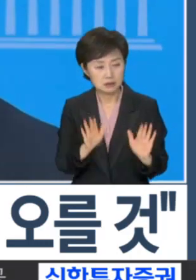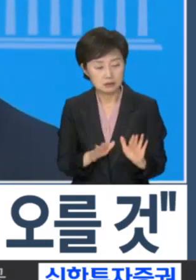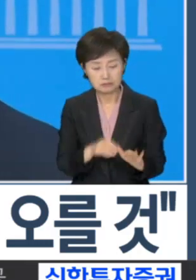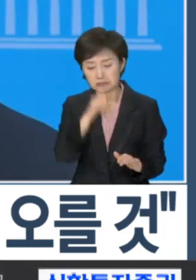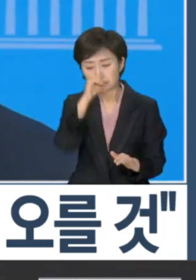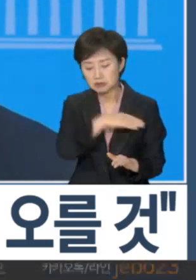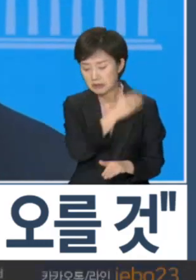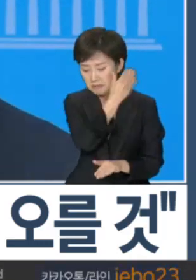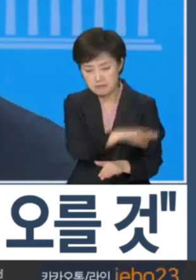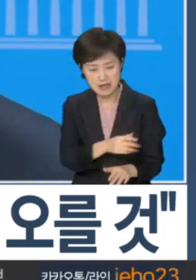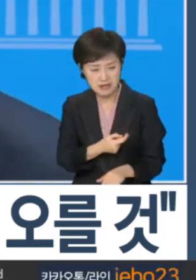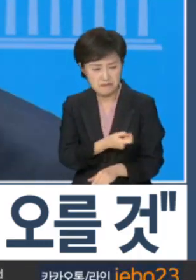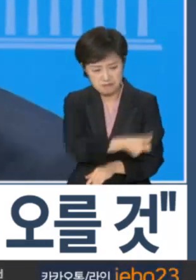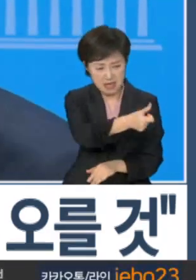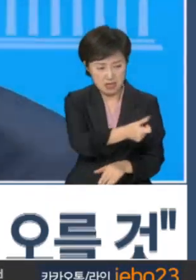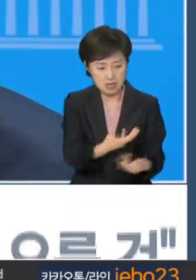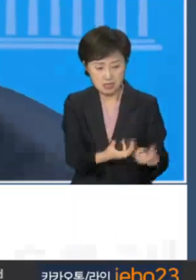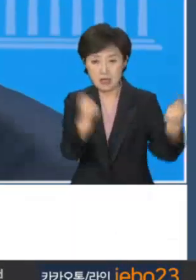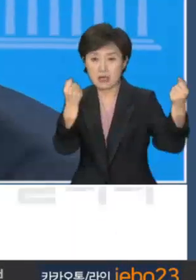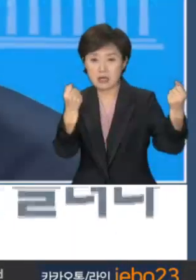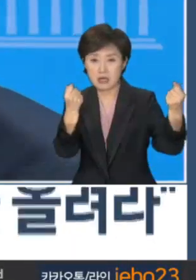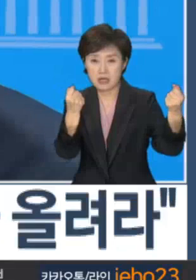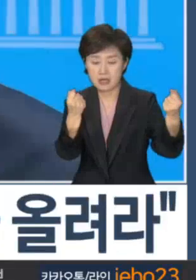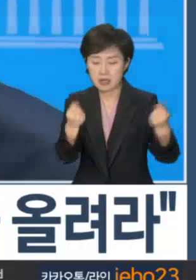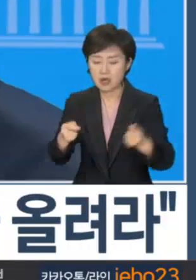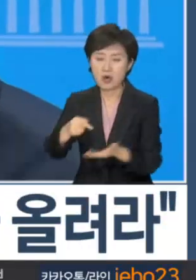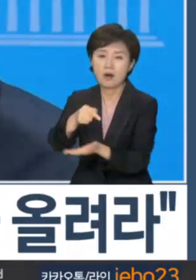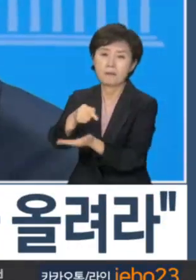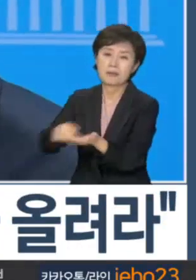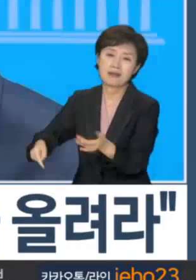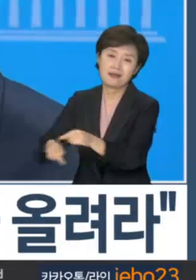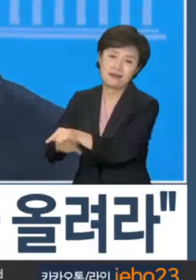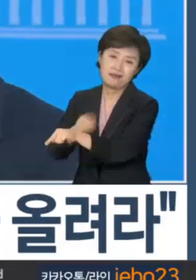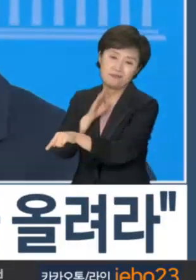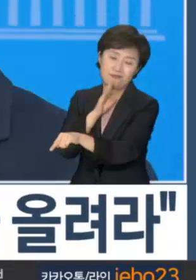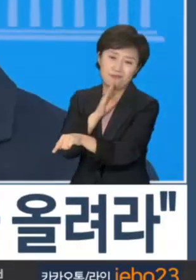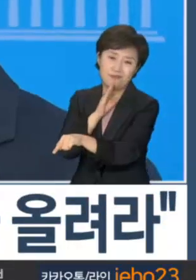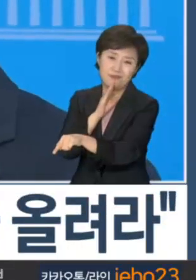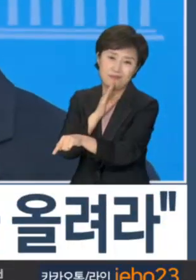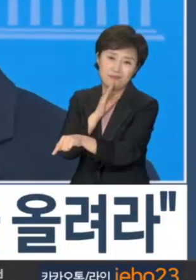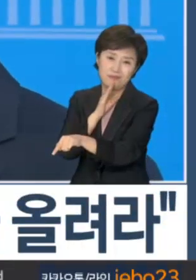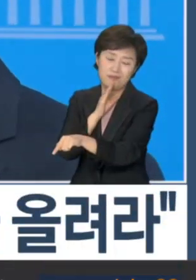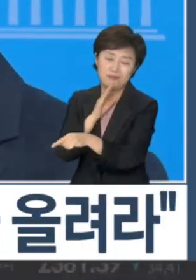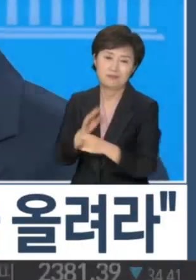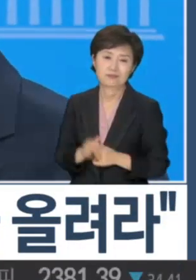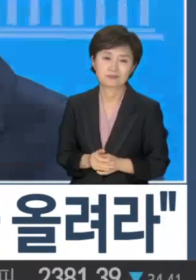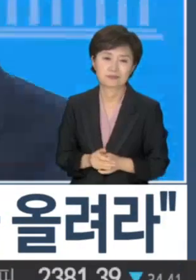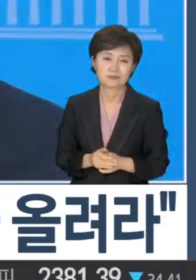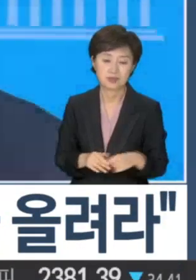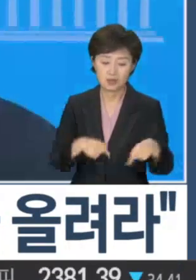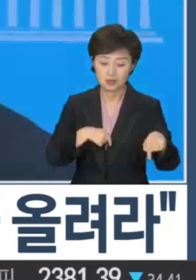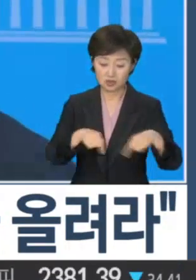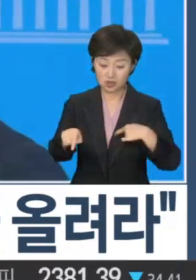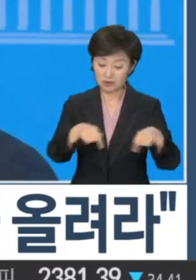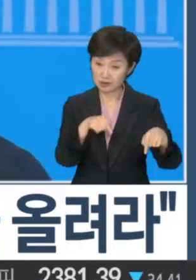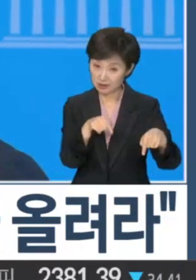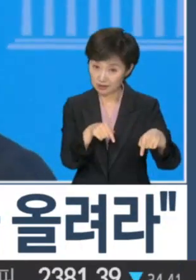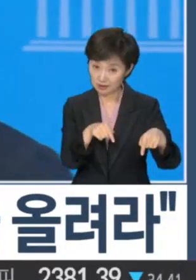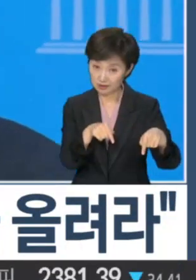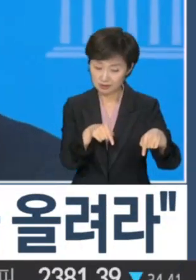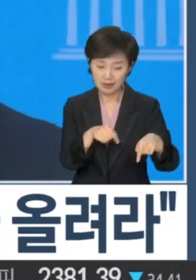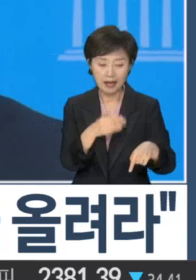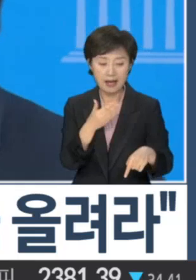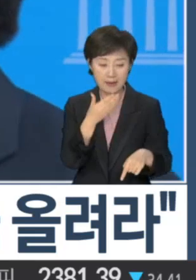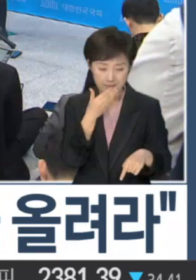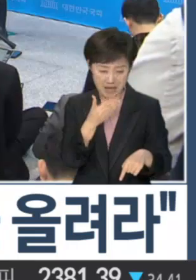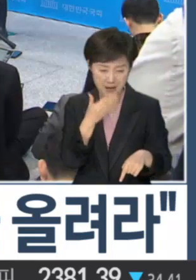부러지게 된다면 결국 거기에 대한 가장 큰 피해는 국민의힘 전체가 입을 수밖에 없는 일이겠죠. 정치는 가능성의 예술이라고도